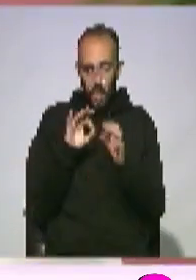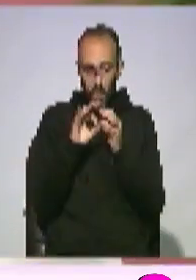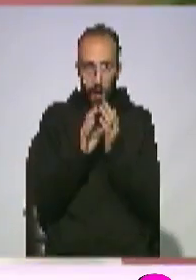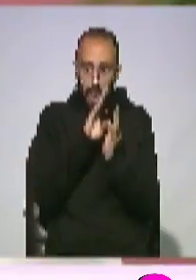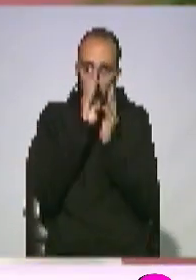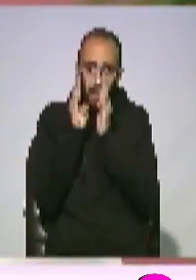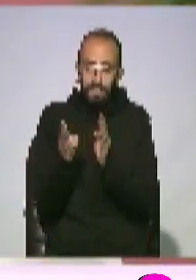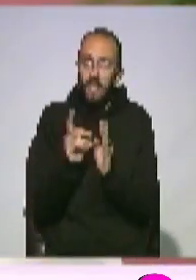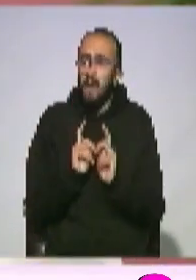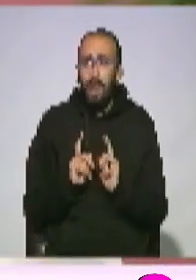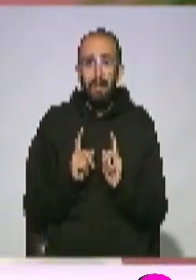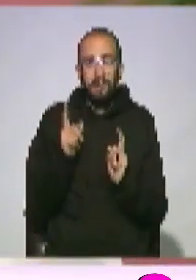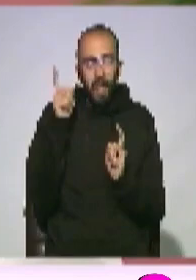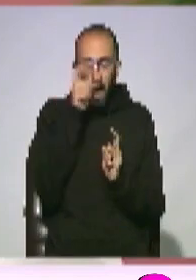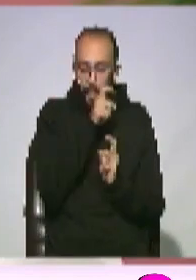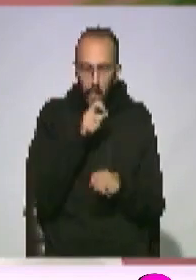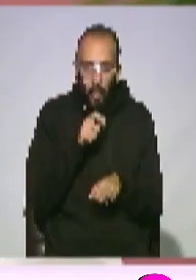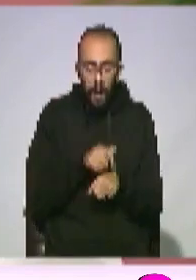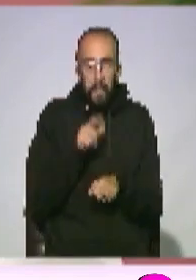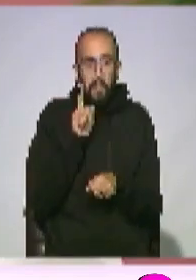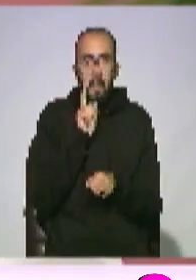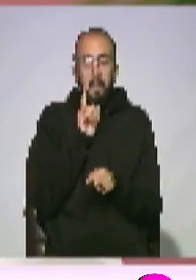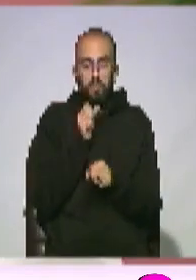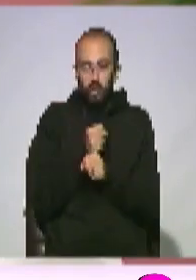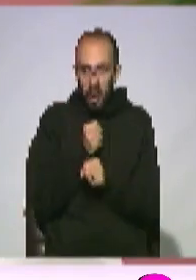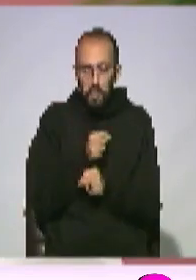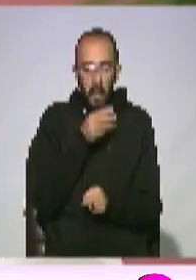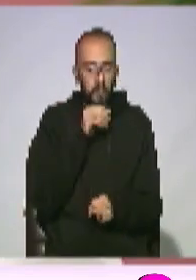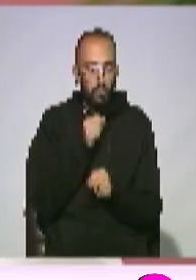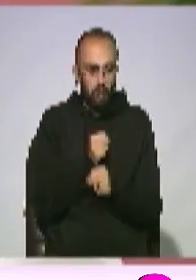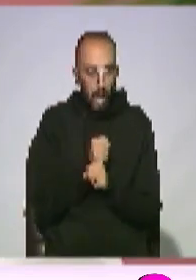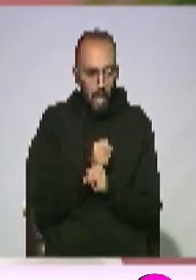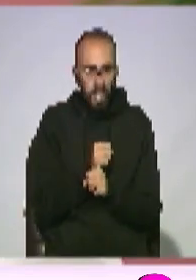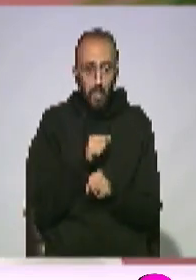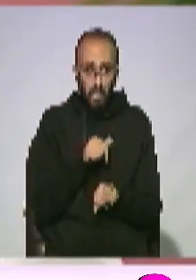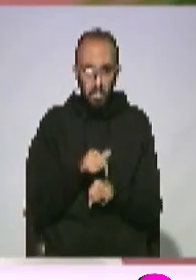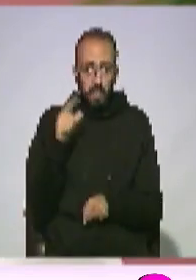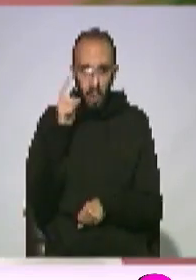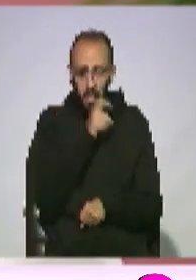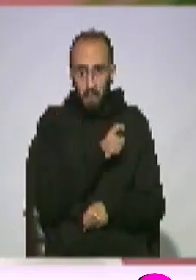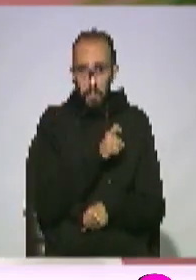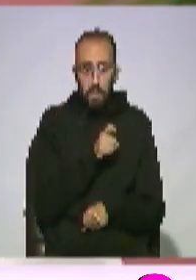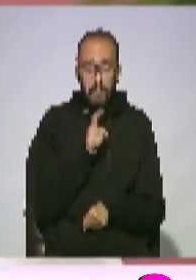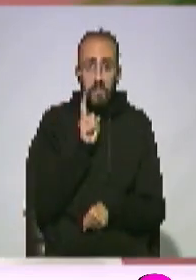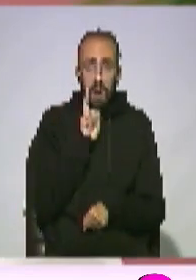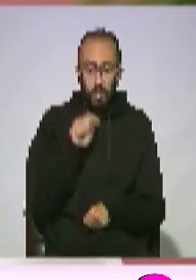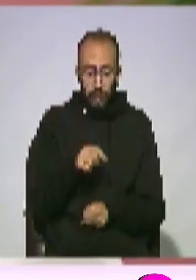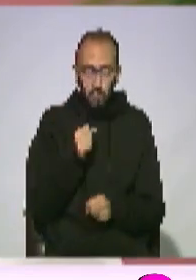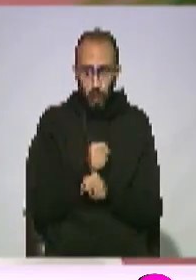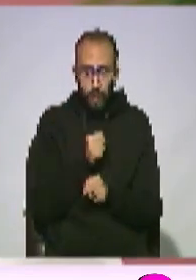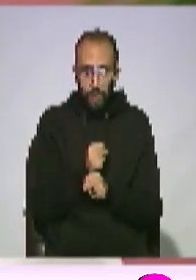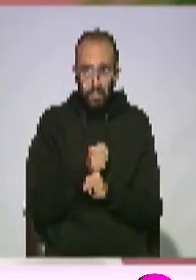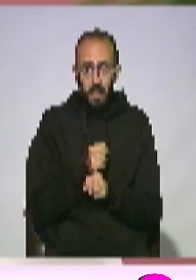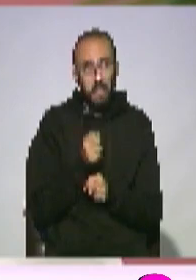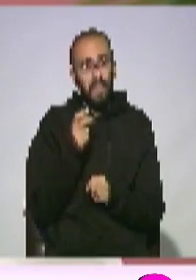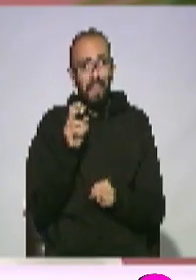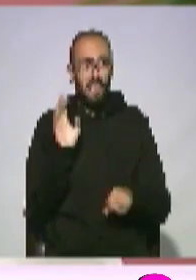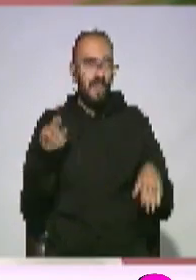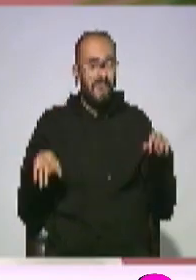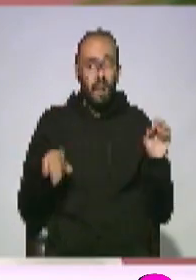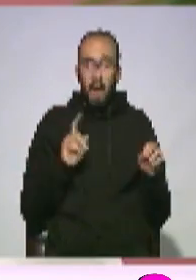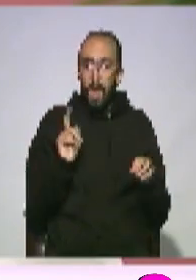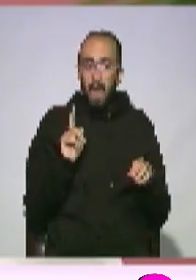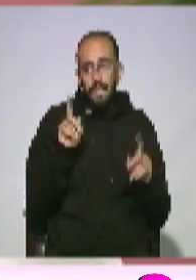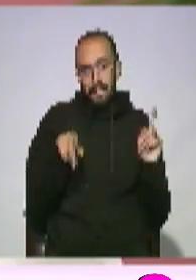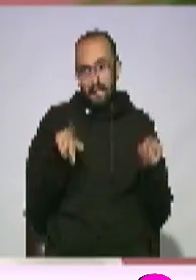كل حاجه في ظل عمل المراه، عمل الام وعمل الاب. عمل الام حاليا ما بقى مش رفاهيه الا